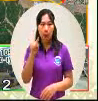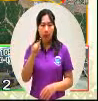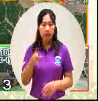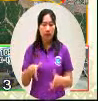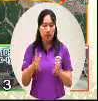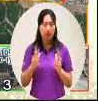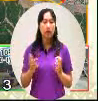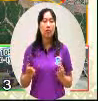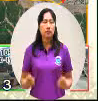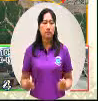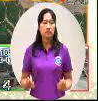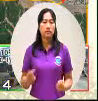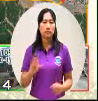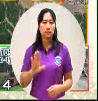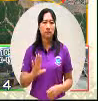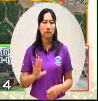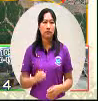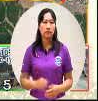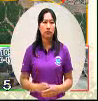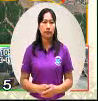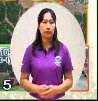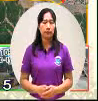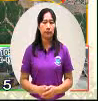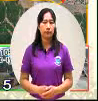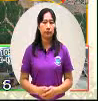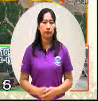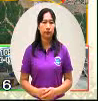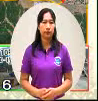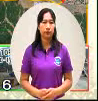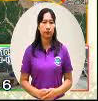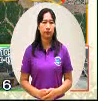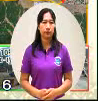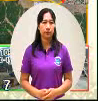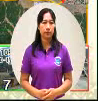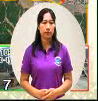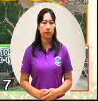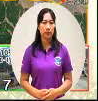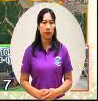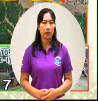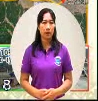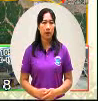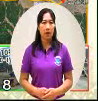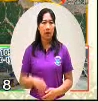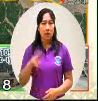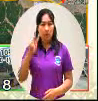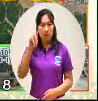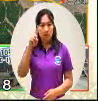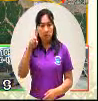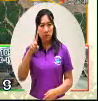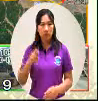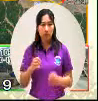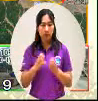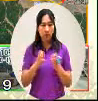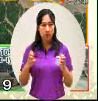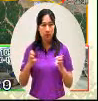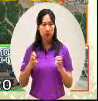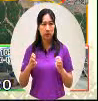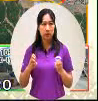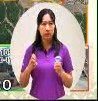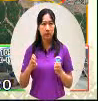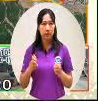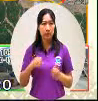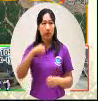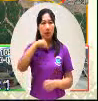的目前是还在。那么这些21线，这个国道